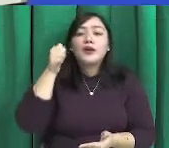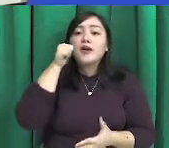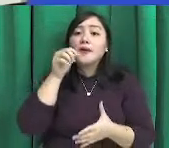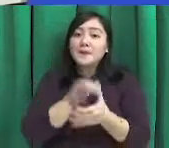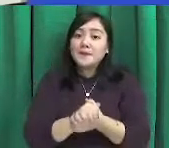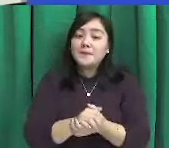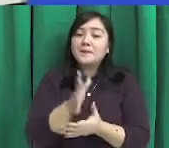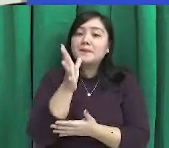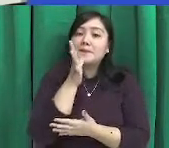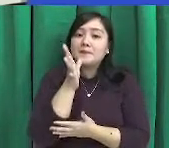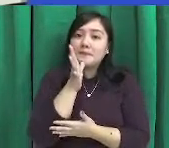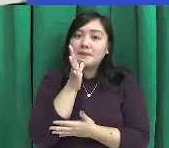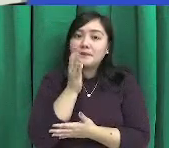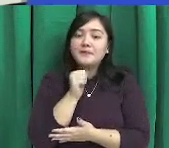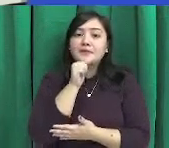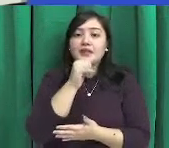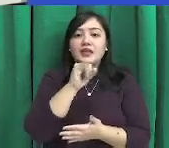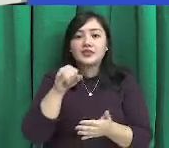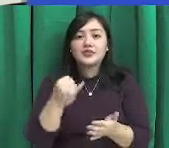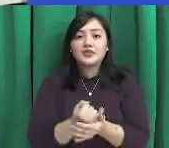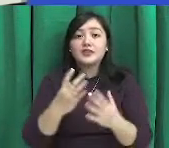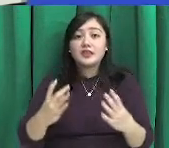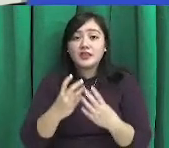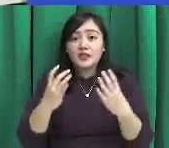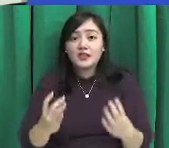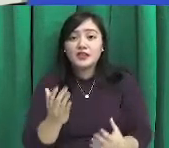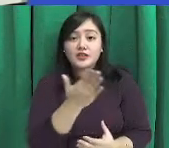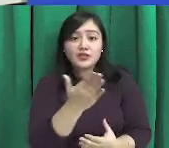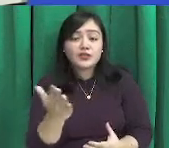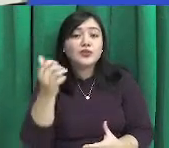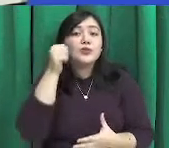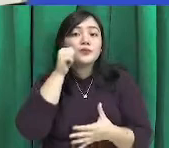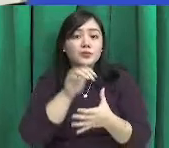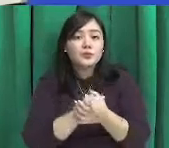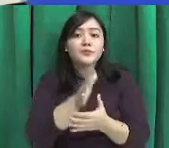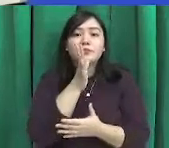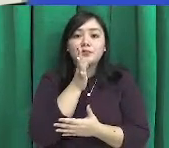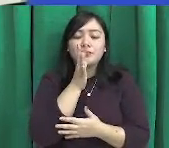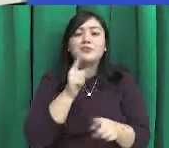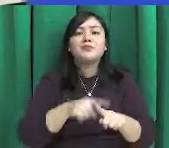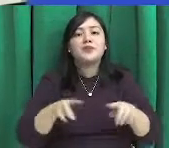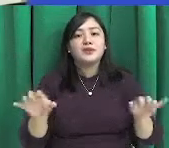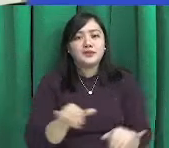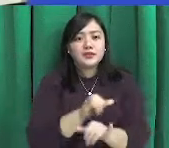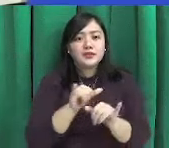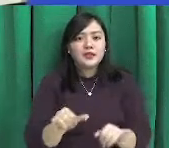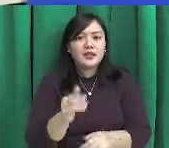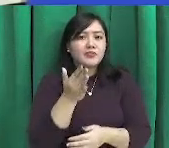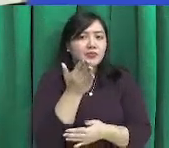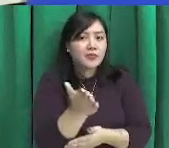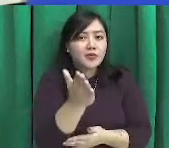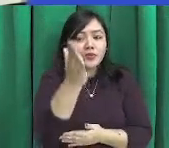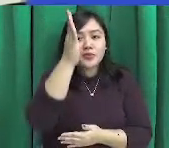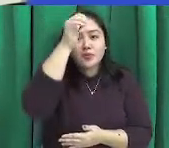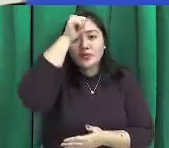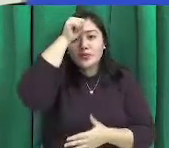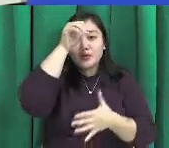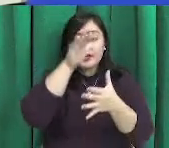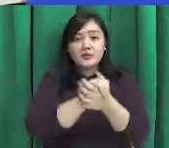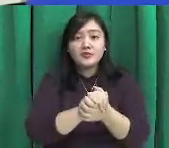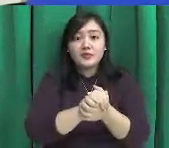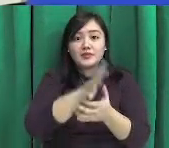para ma-encourage kayo, kundi sana naman, pati yung mga lalaki ay makita rin nila ang pangangailangan ng